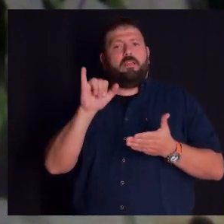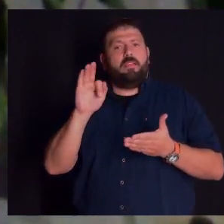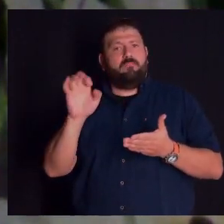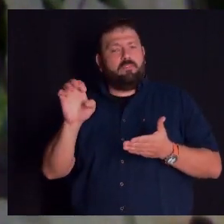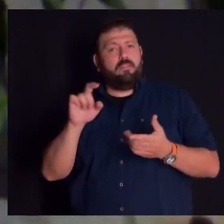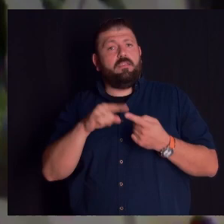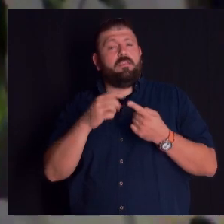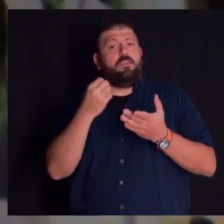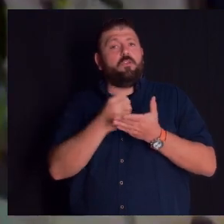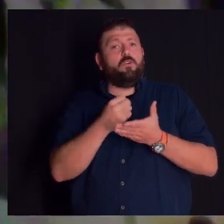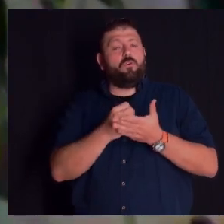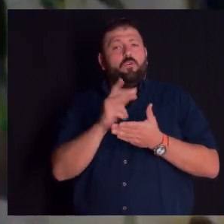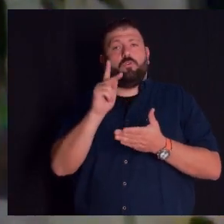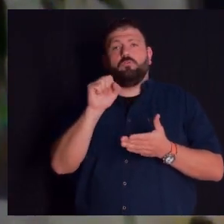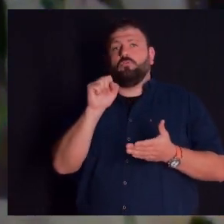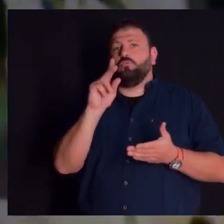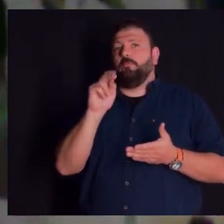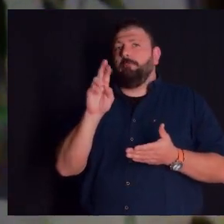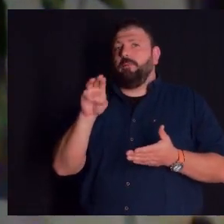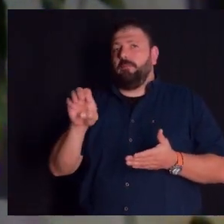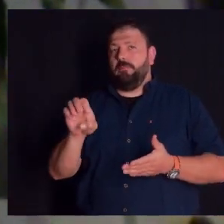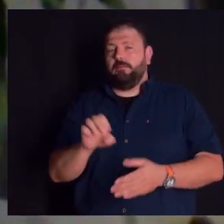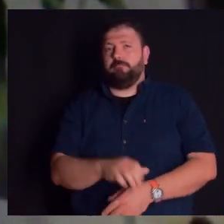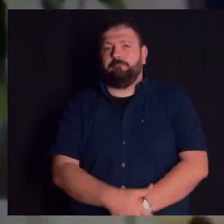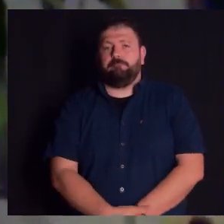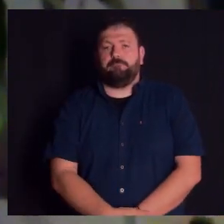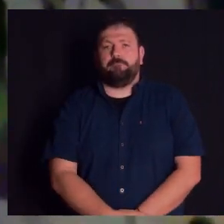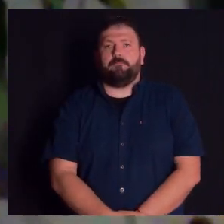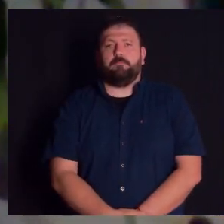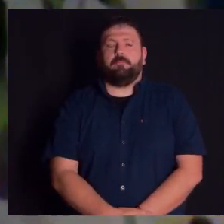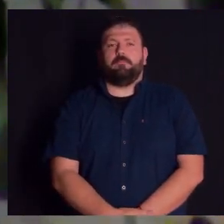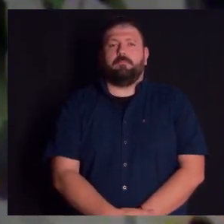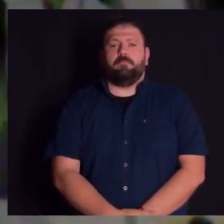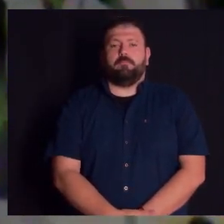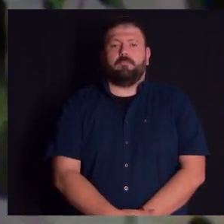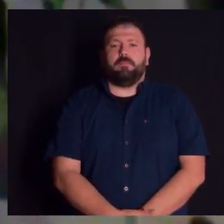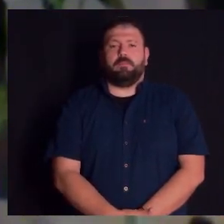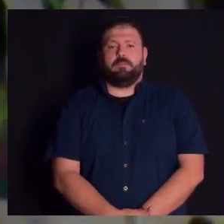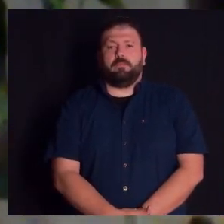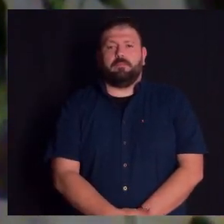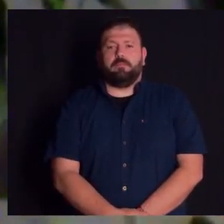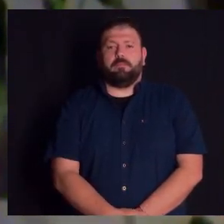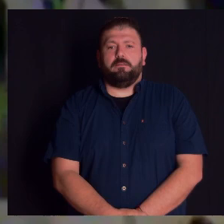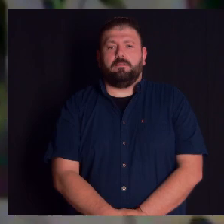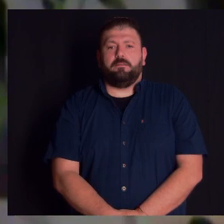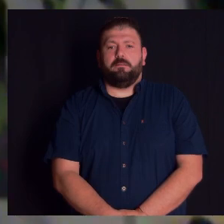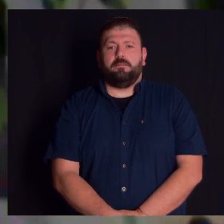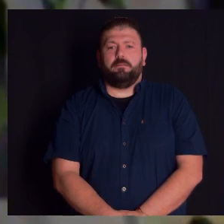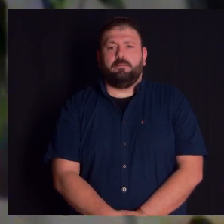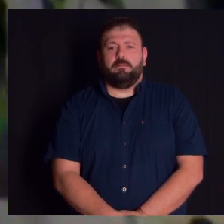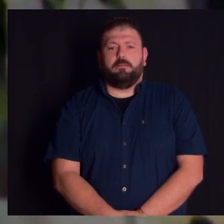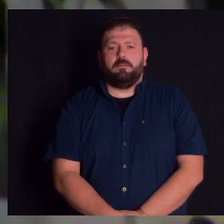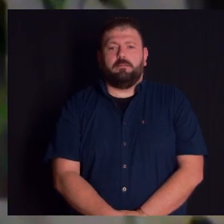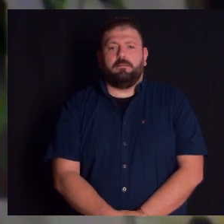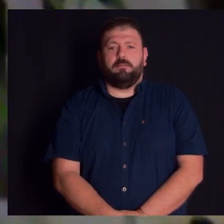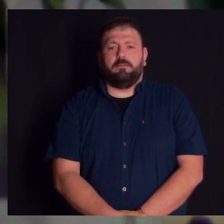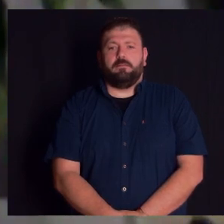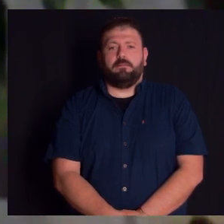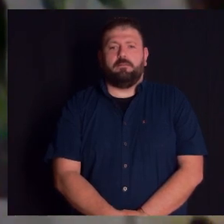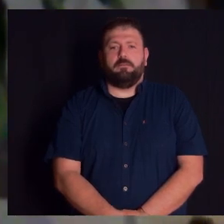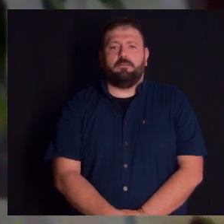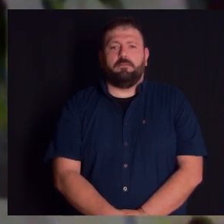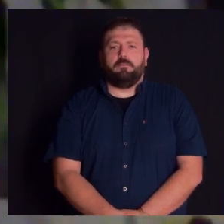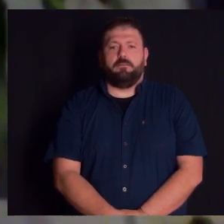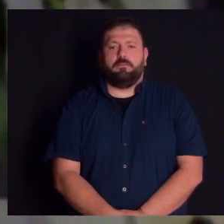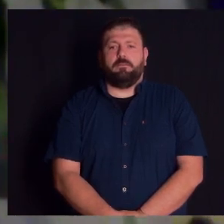Gold Elite Я and выиграла Gold две Supreme. премии, и вместе с моим чеком я получила примерно 20 средних зарплат